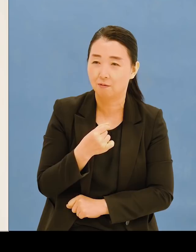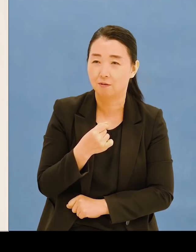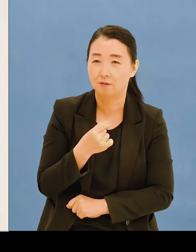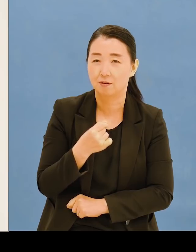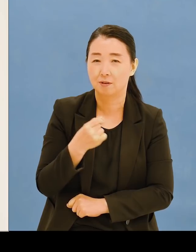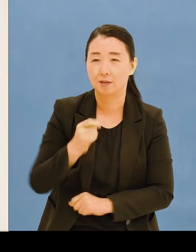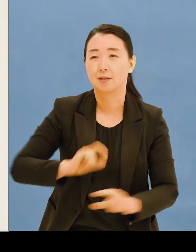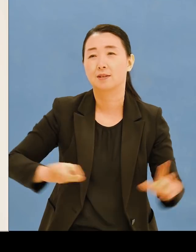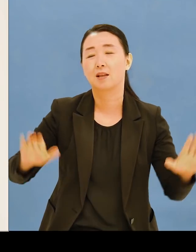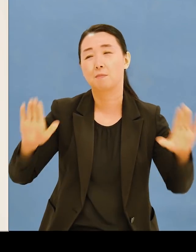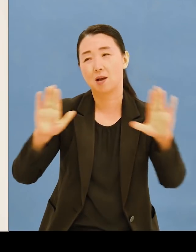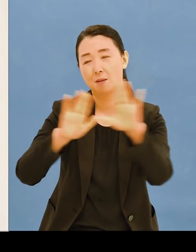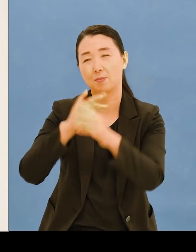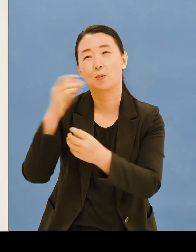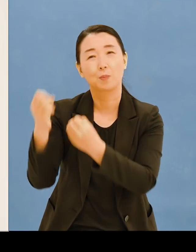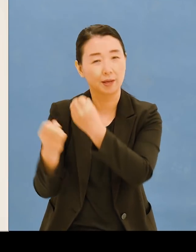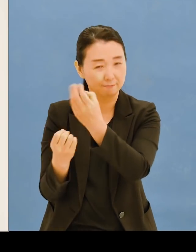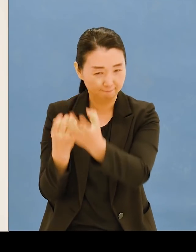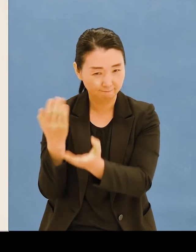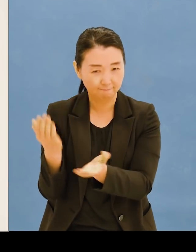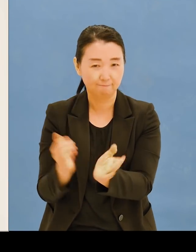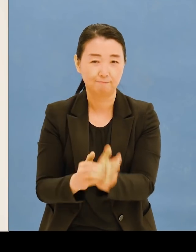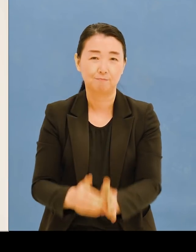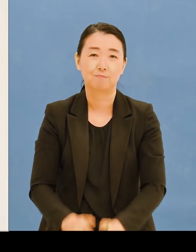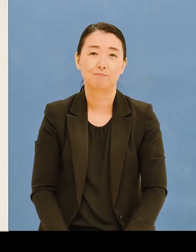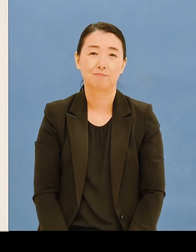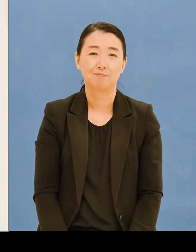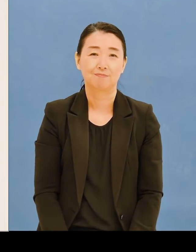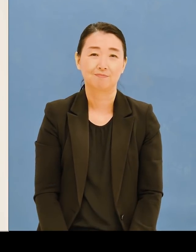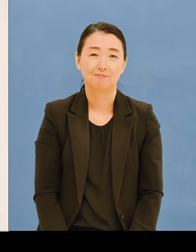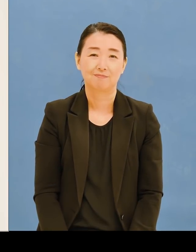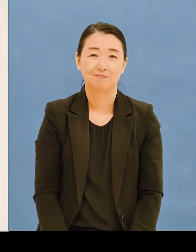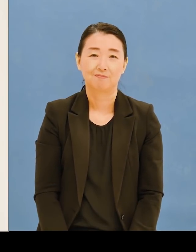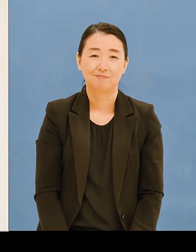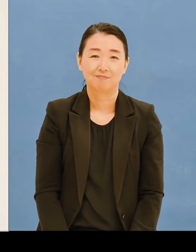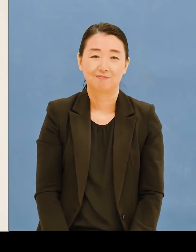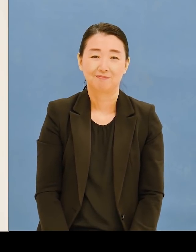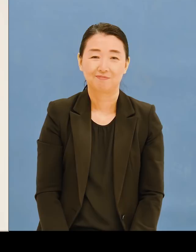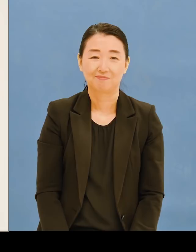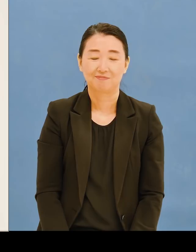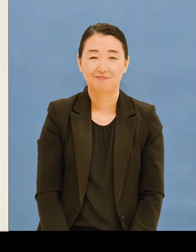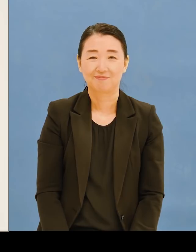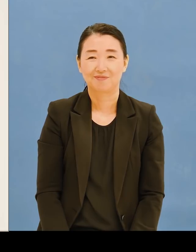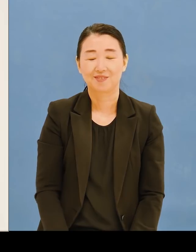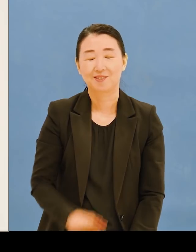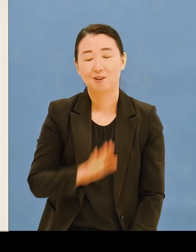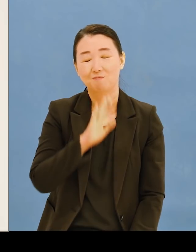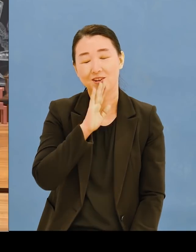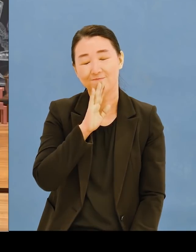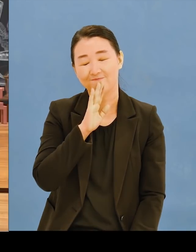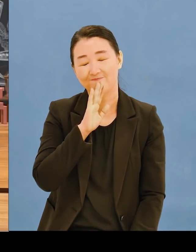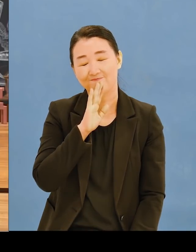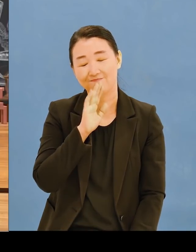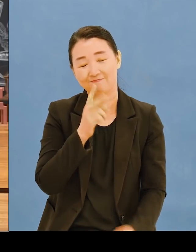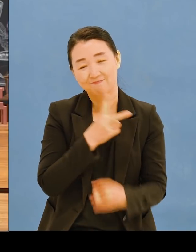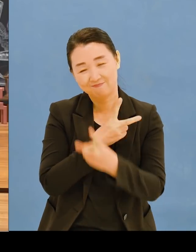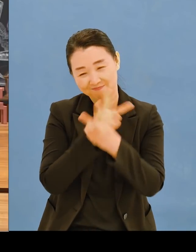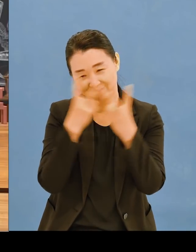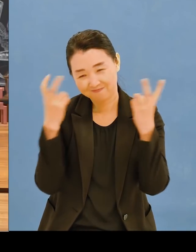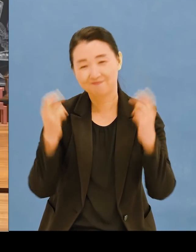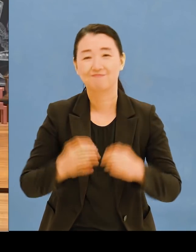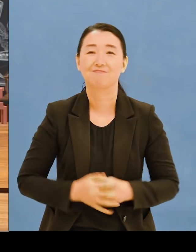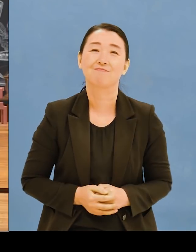그날 밤 그렇게 고백을 하면서 참 칠흑같이 어두운 밤을 보냈죠. 그랬군요.